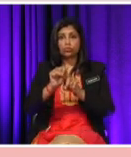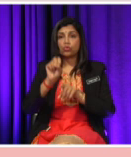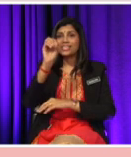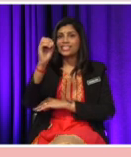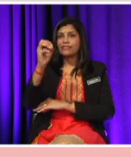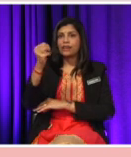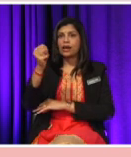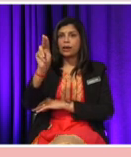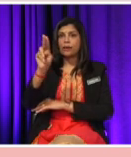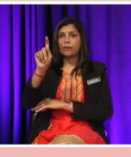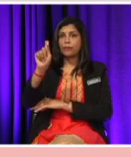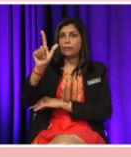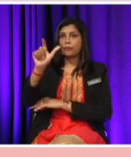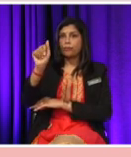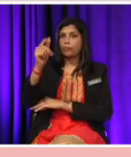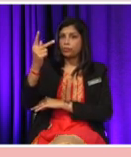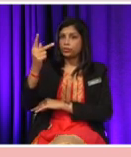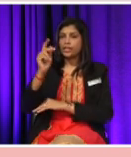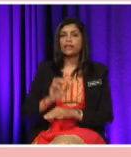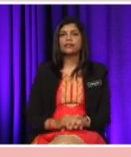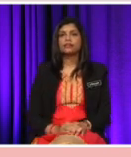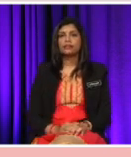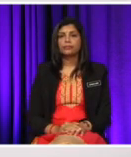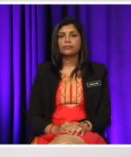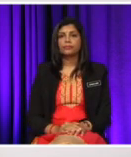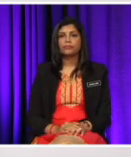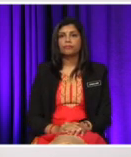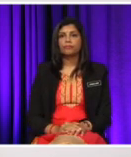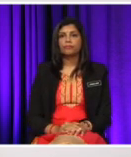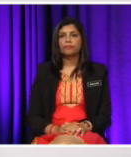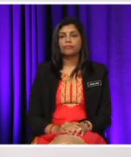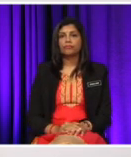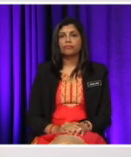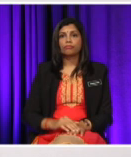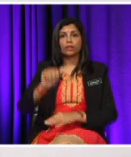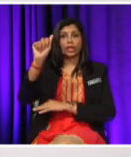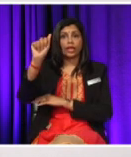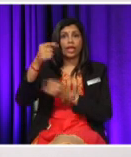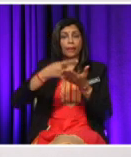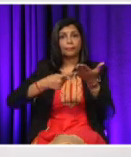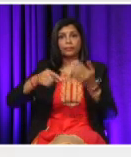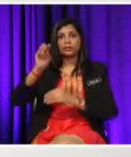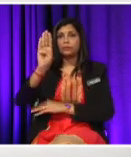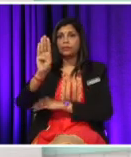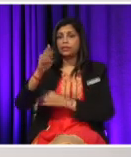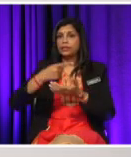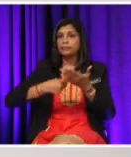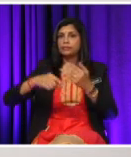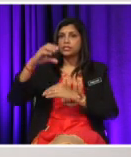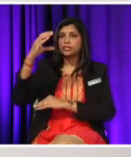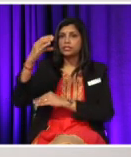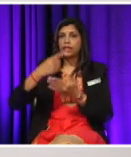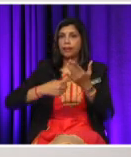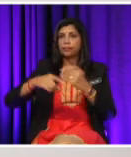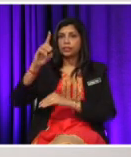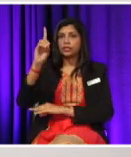e menentukan keturunan B mengeksrapulasi draft sehingga meminta spacity